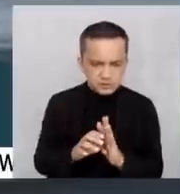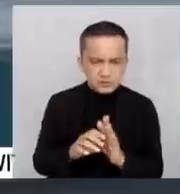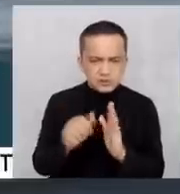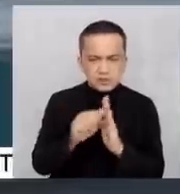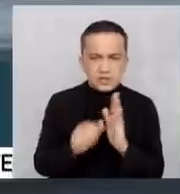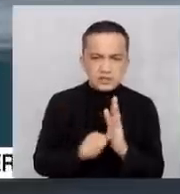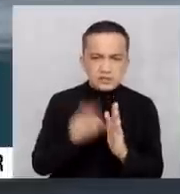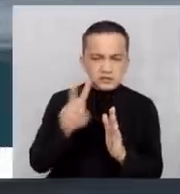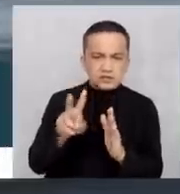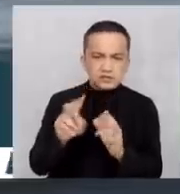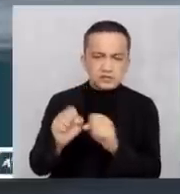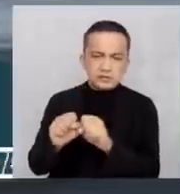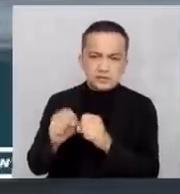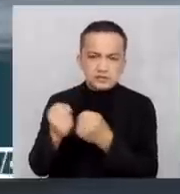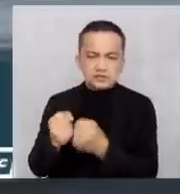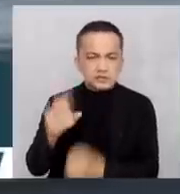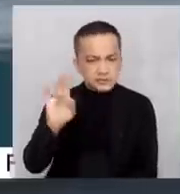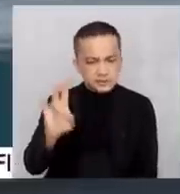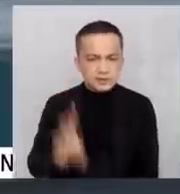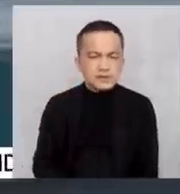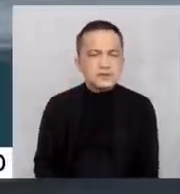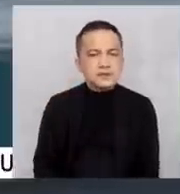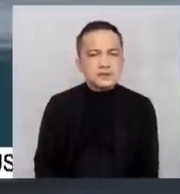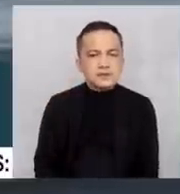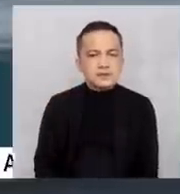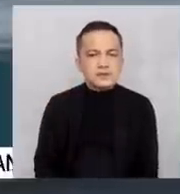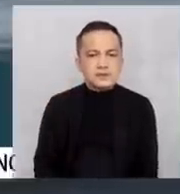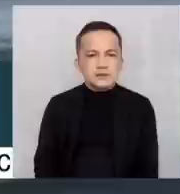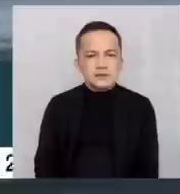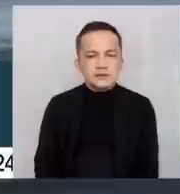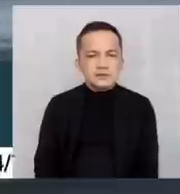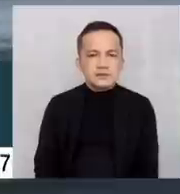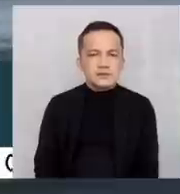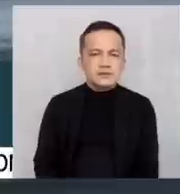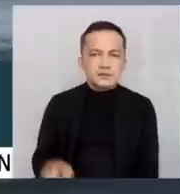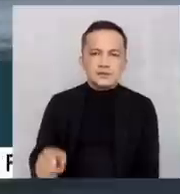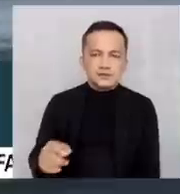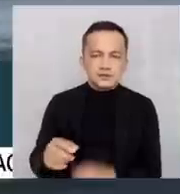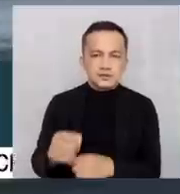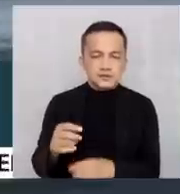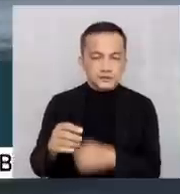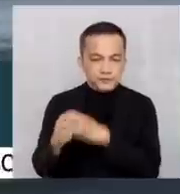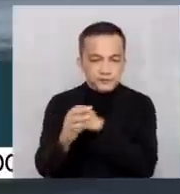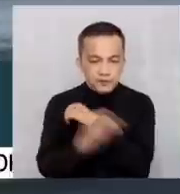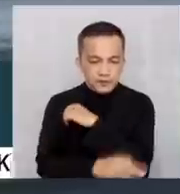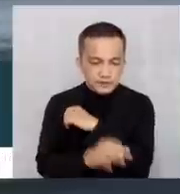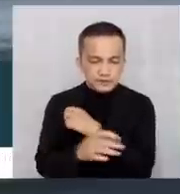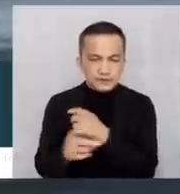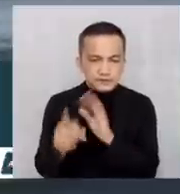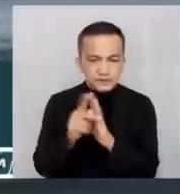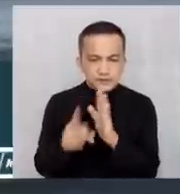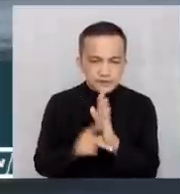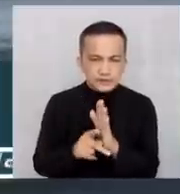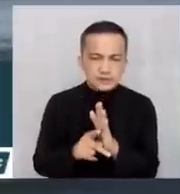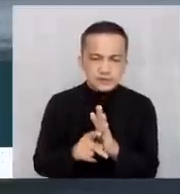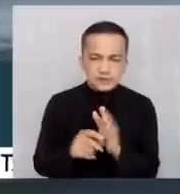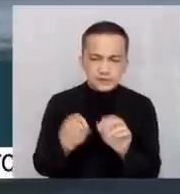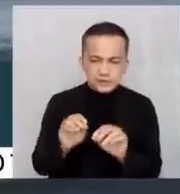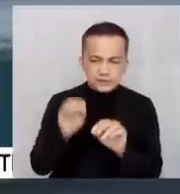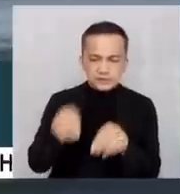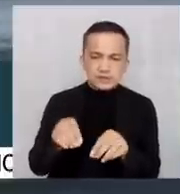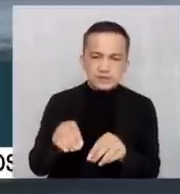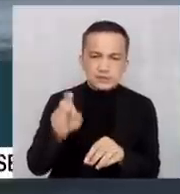Section 7. Tungkol doon sa independent foreign policy, nakalagay dito na dapat igalang yung national